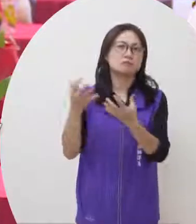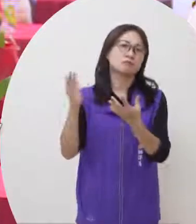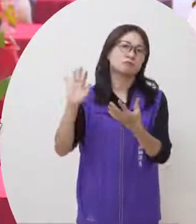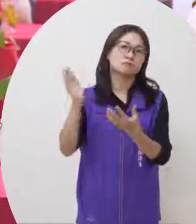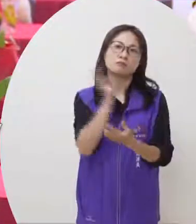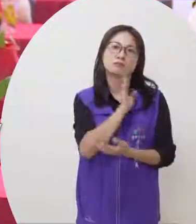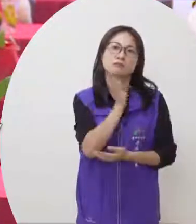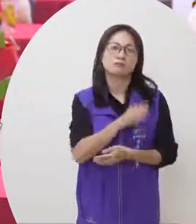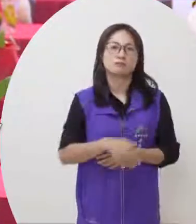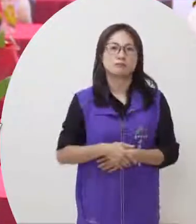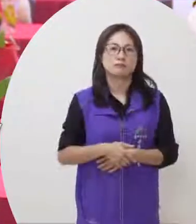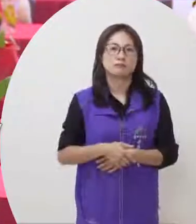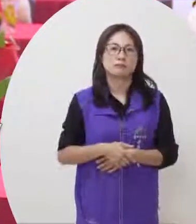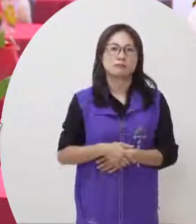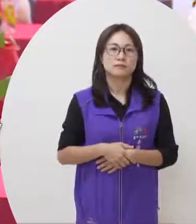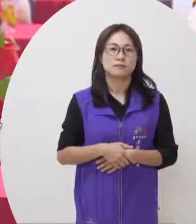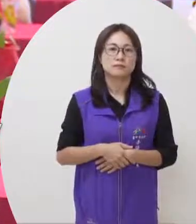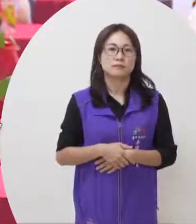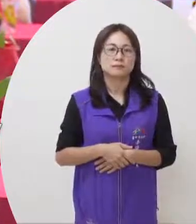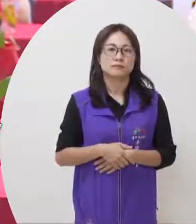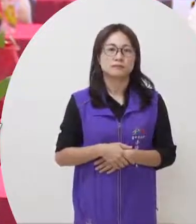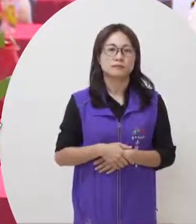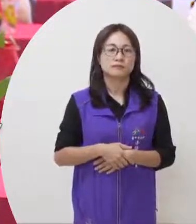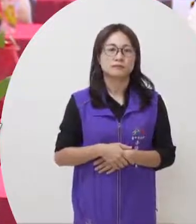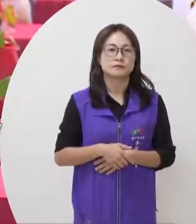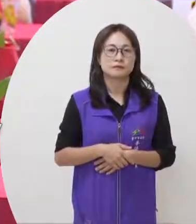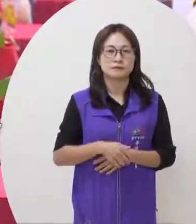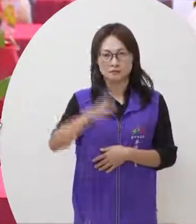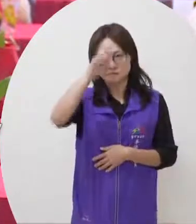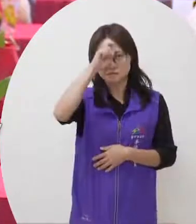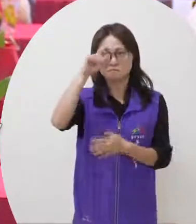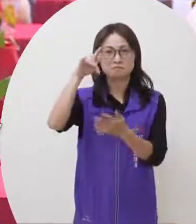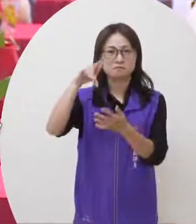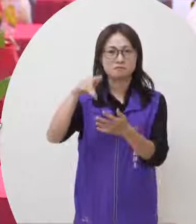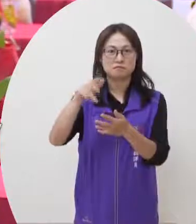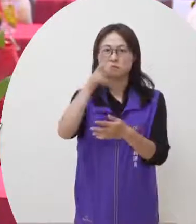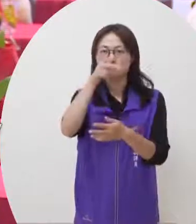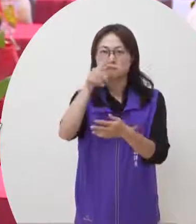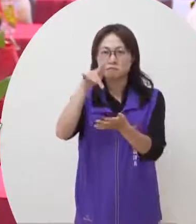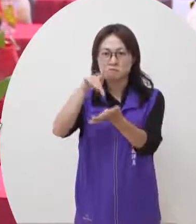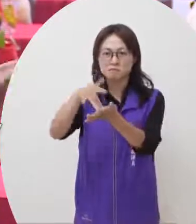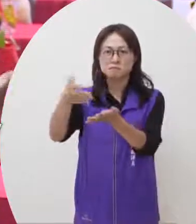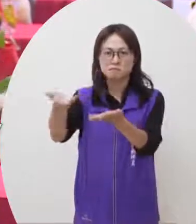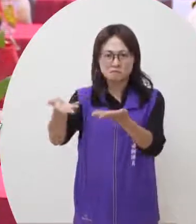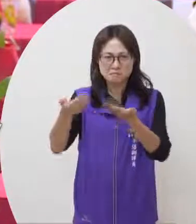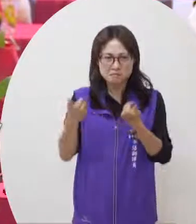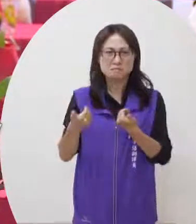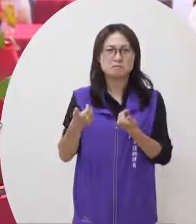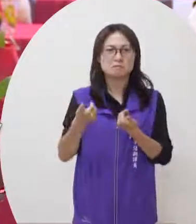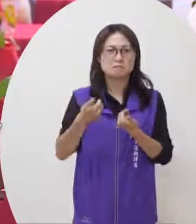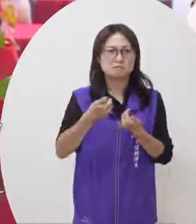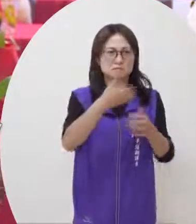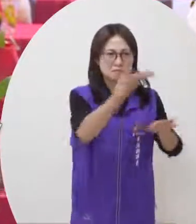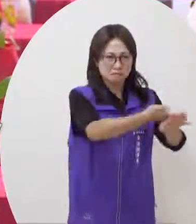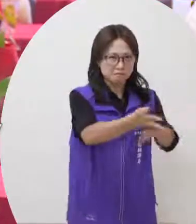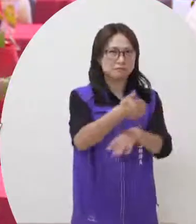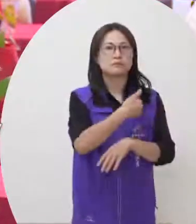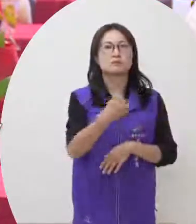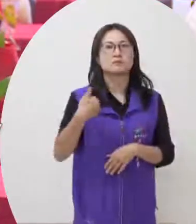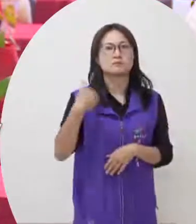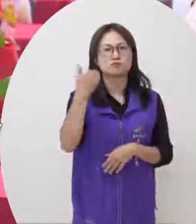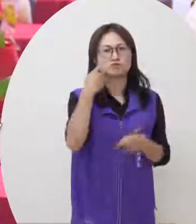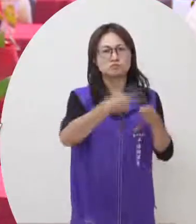再编个那个老鼠药啦，啊无迄。稻啊吼，那去予鸟鼠食了了吼，大家拢无必要食，好，安尼就